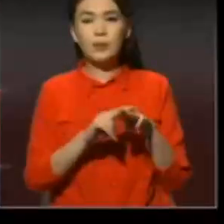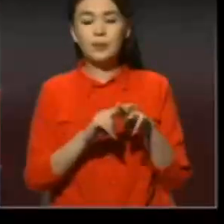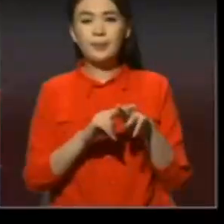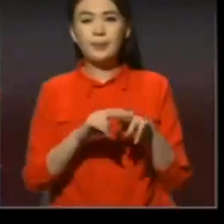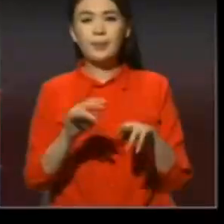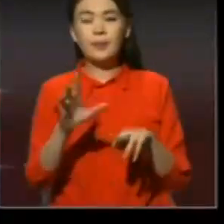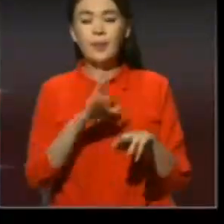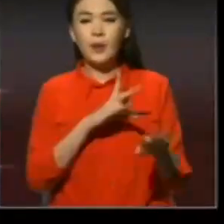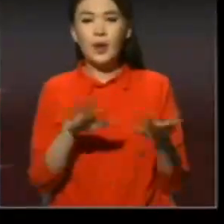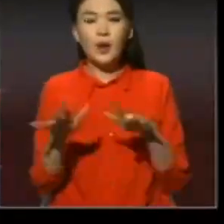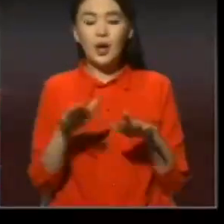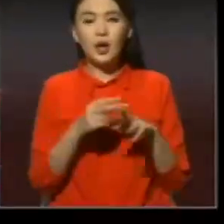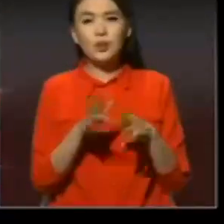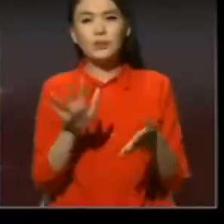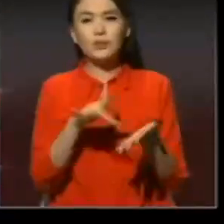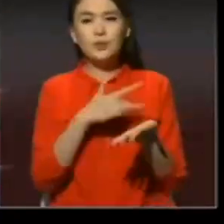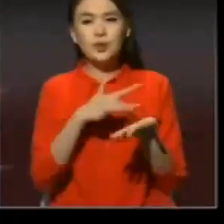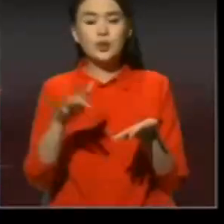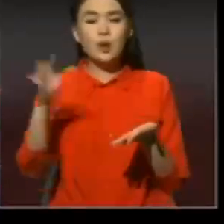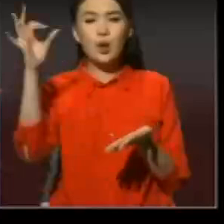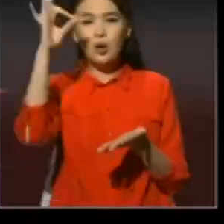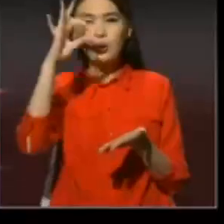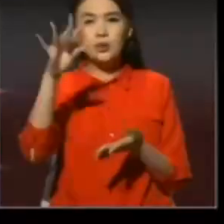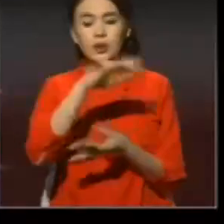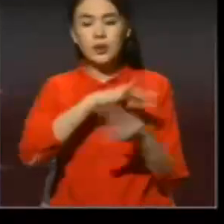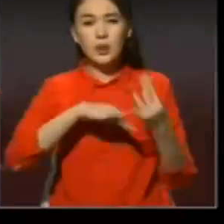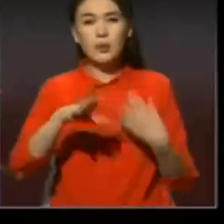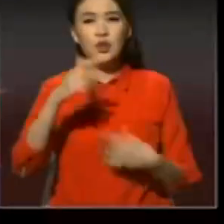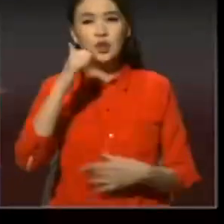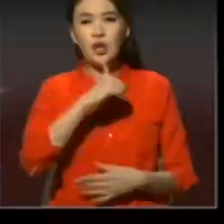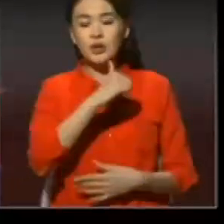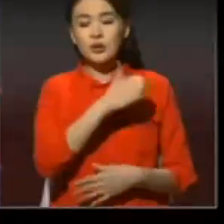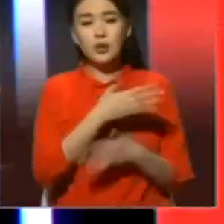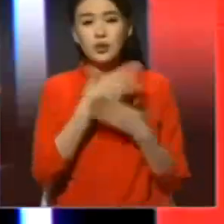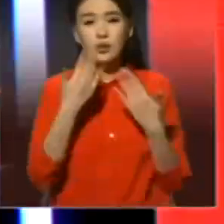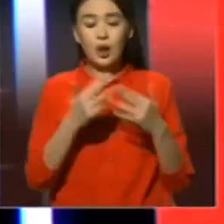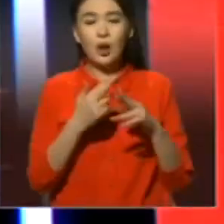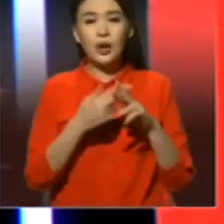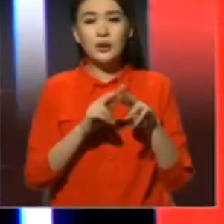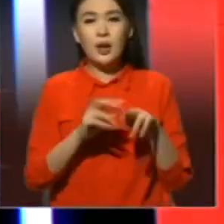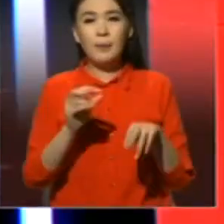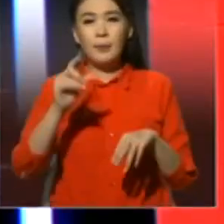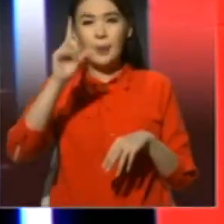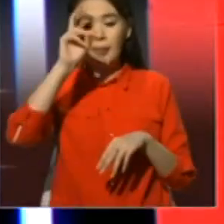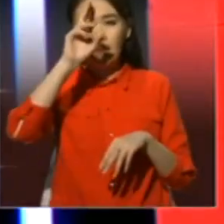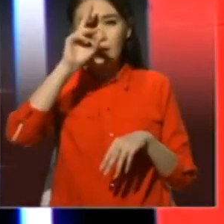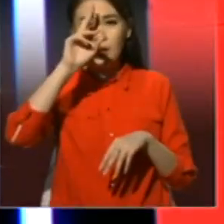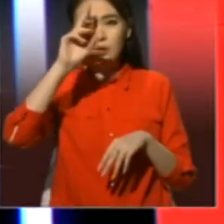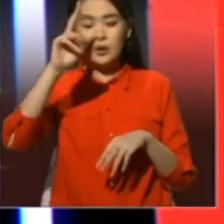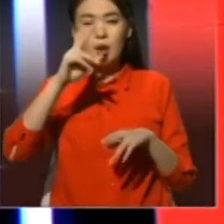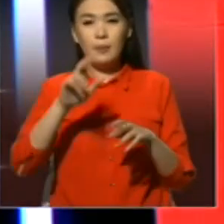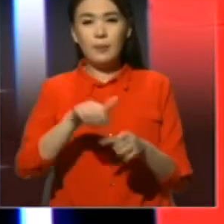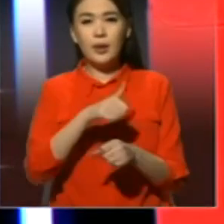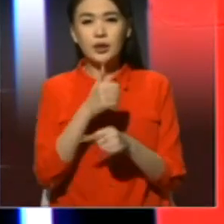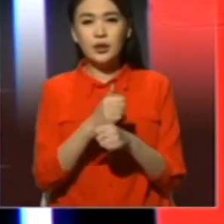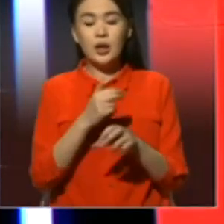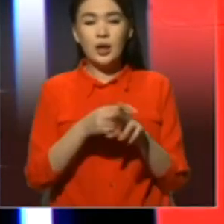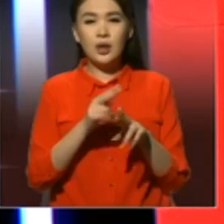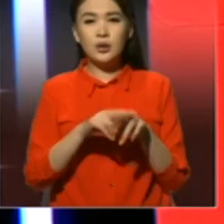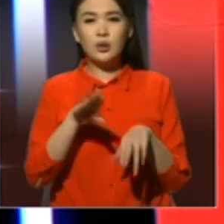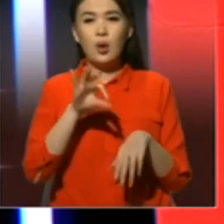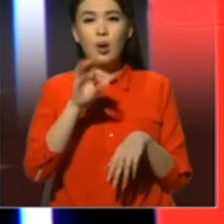жаңағындай ақыр бюджетті қозғадық қой, жасыратын түгі жоқ. Бірден айта кетейік, мысалға мемлекет басшысының сіз ассамблеядағы Қасым